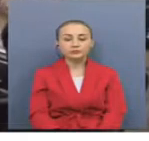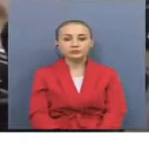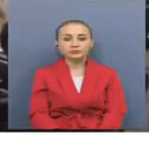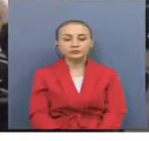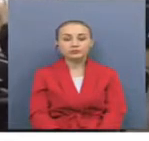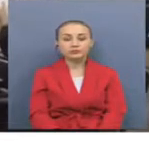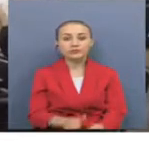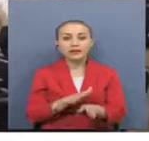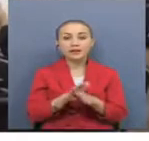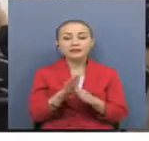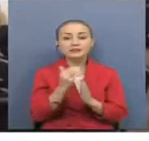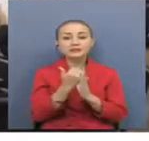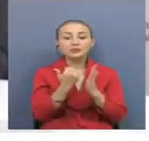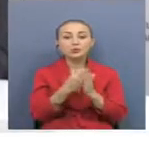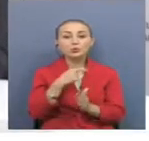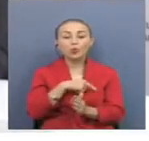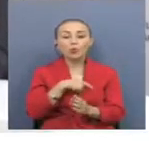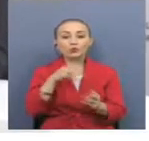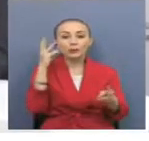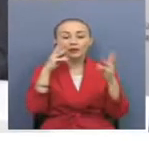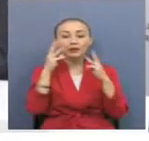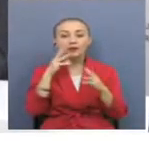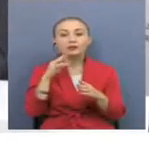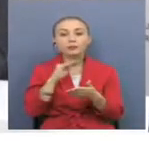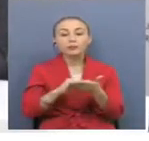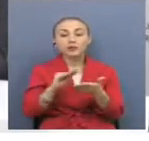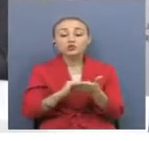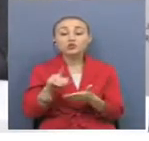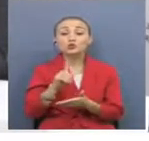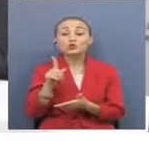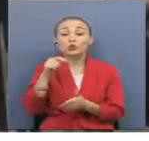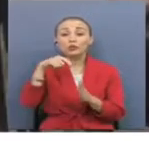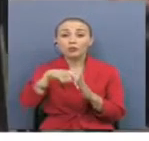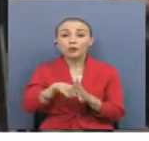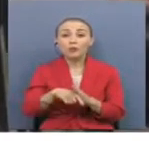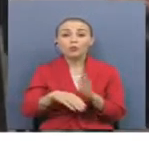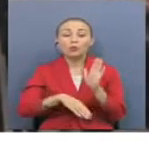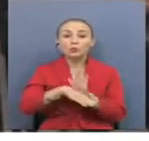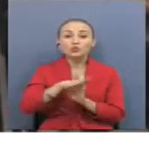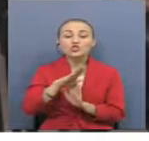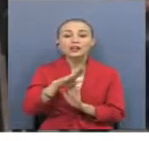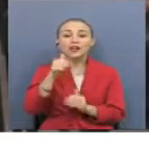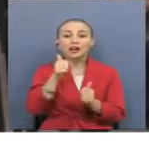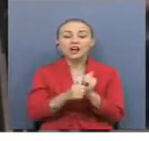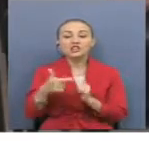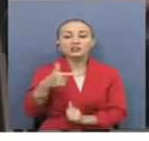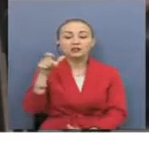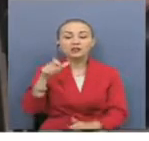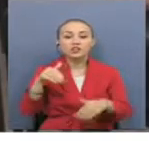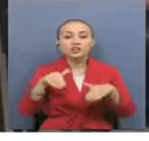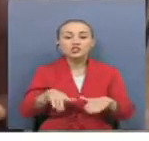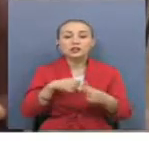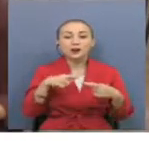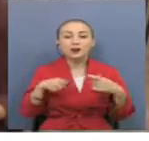Жиында әлеуметтік кейбір мәселелер өлке тану жұмыстары және ауыл аймақтарды абаттандыру жайы қаралды. Есіл ауданы әкімінің орынбасары бұқаралық ақпарат құралдары